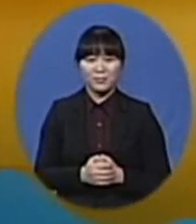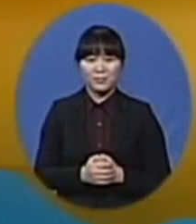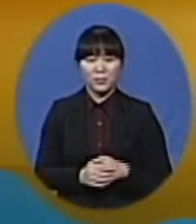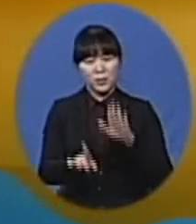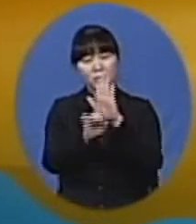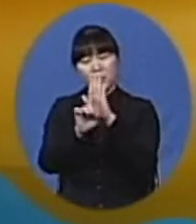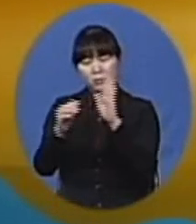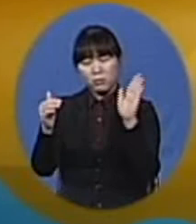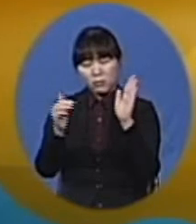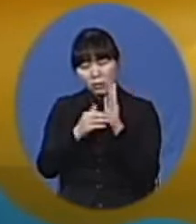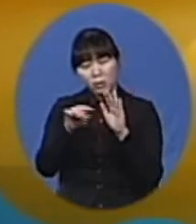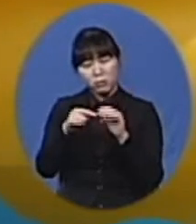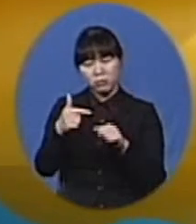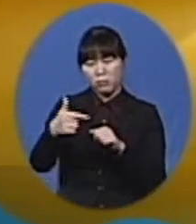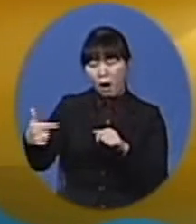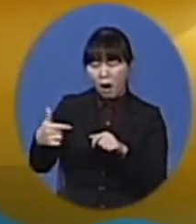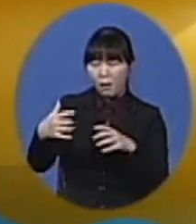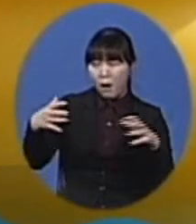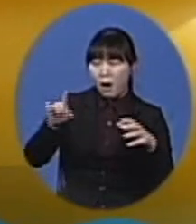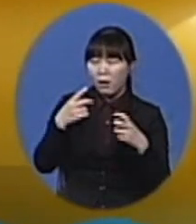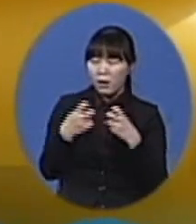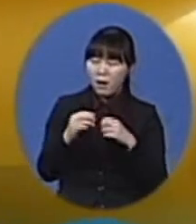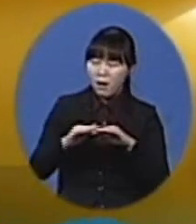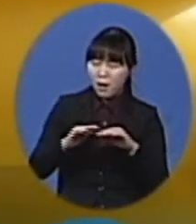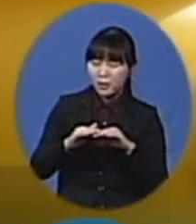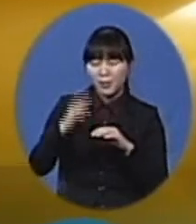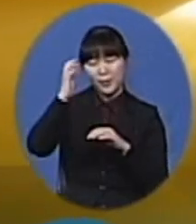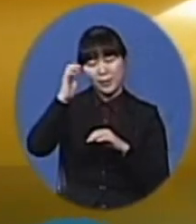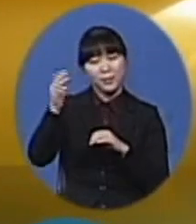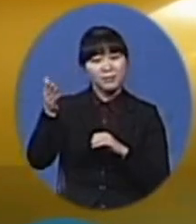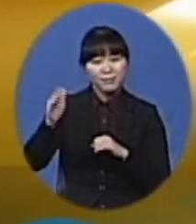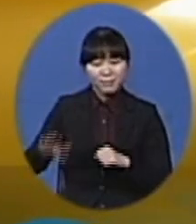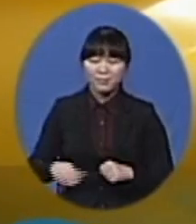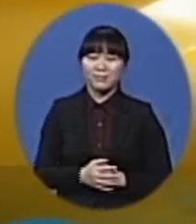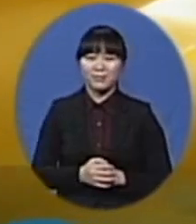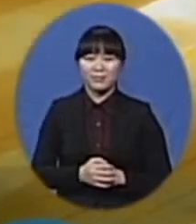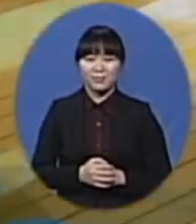전시가 끝나고 러버덕의 커다란 덩치의 처리가 골치였는데요.